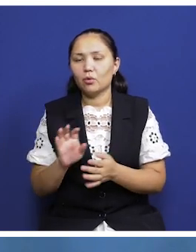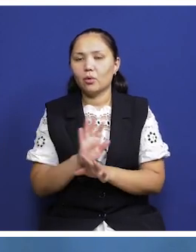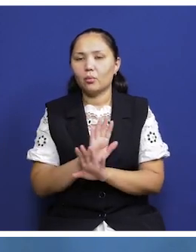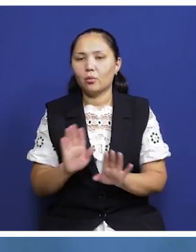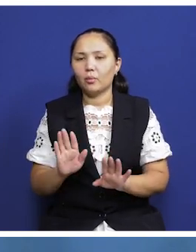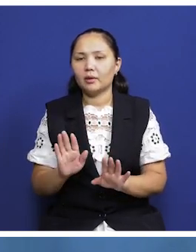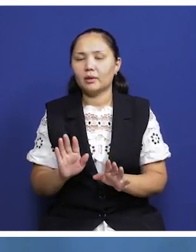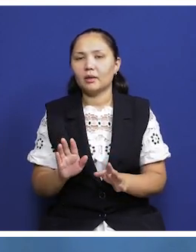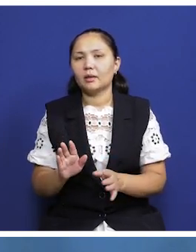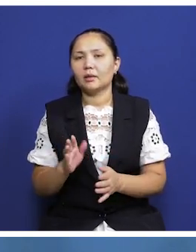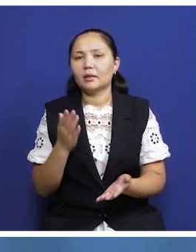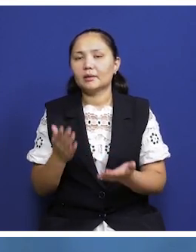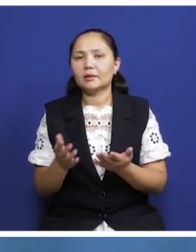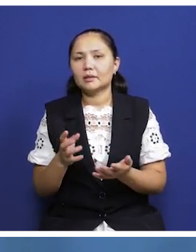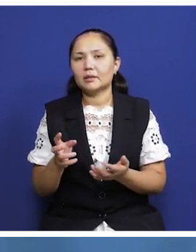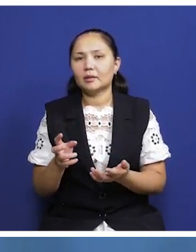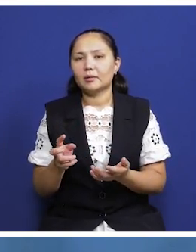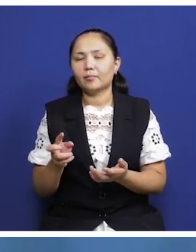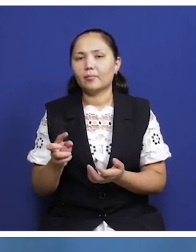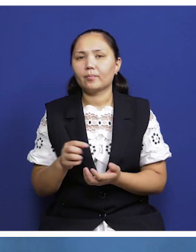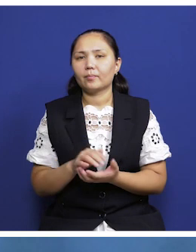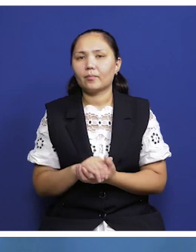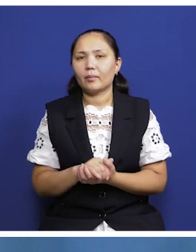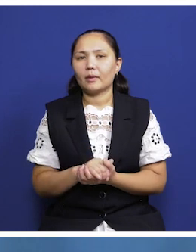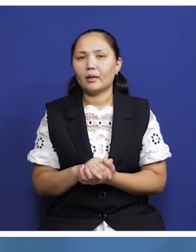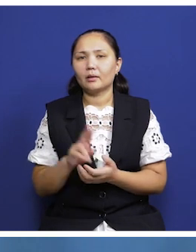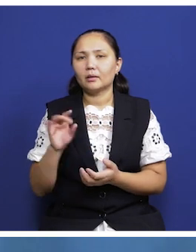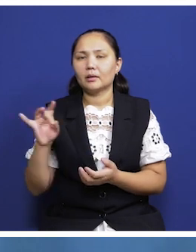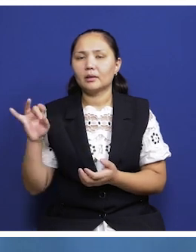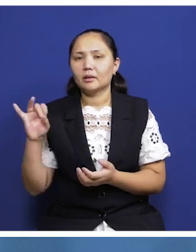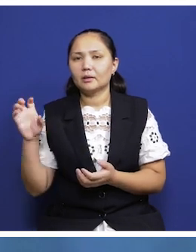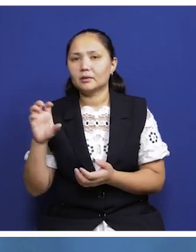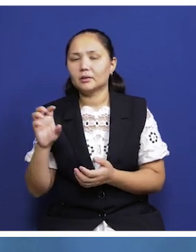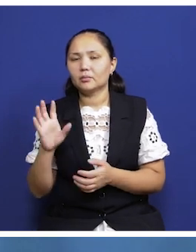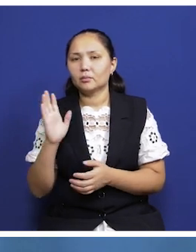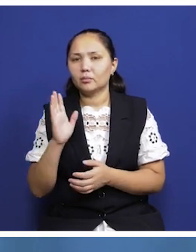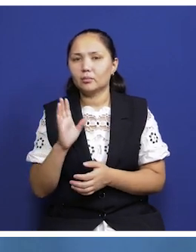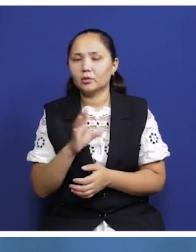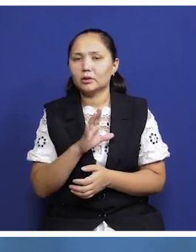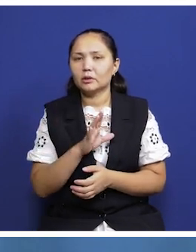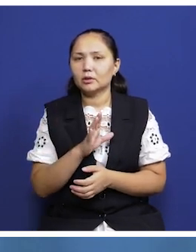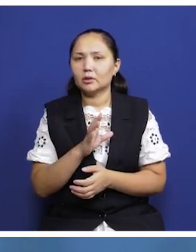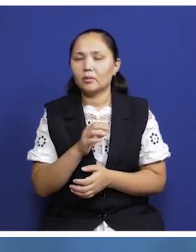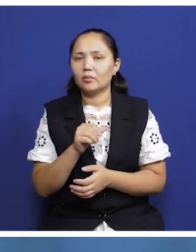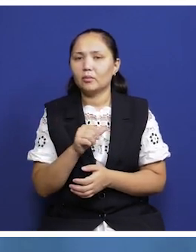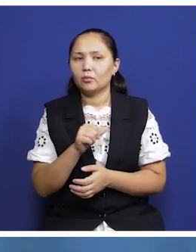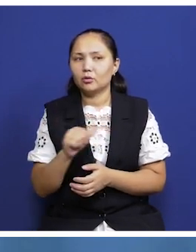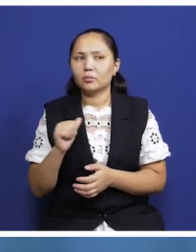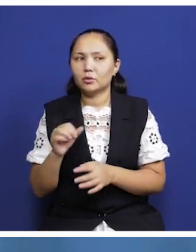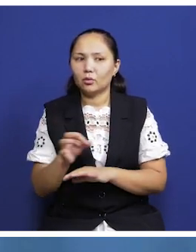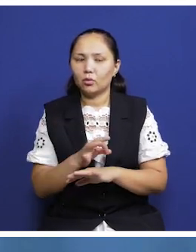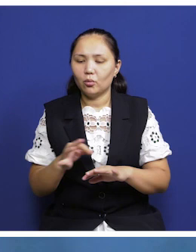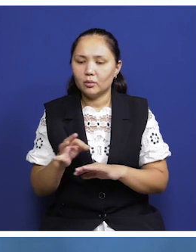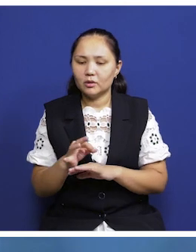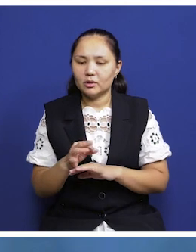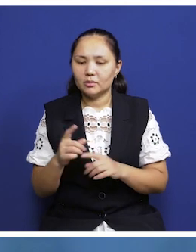мүмкіншілігіміз жоқ. Егер ертең күні қандай да бір кризис болып қалса, бізде бірінші кезекте біздің облысқа ұрады. Біздің облыс бүкіл